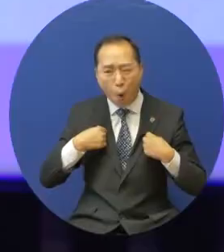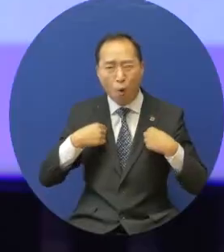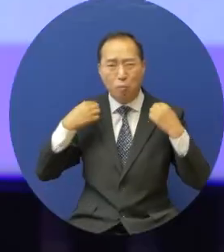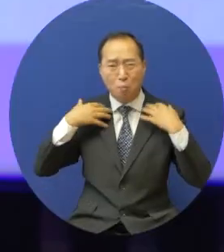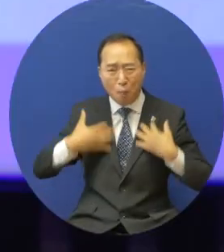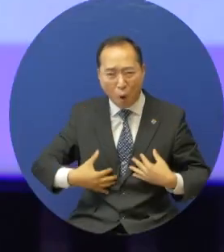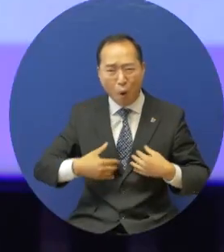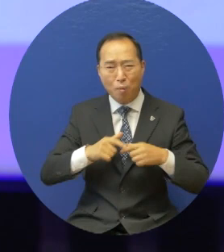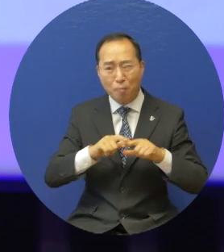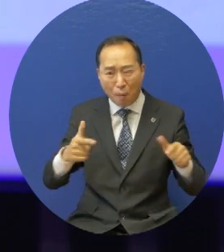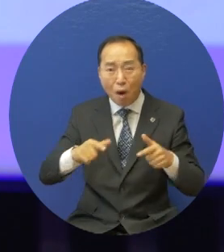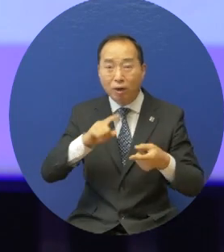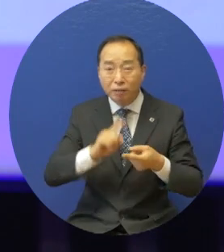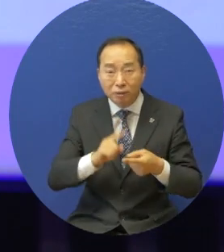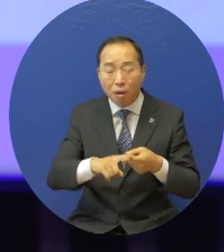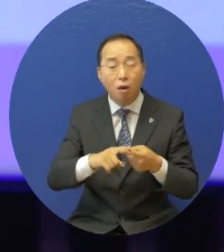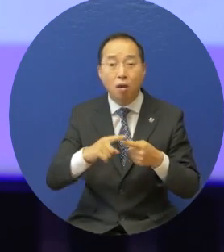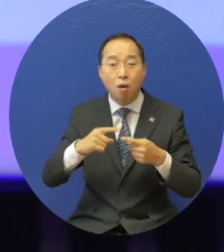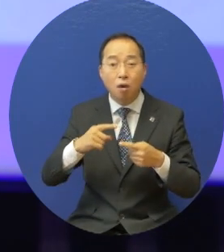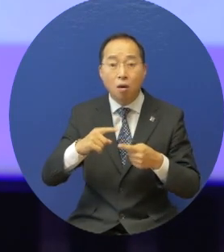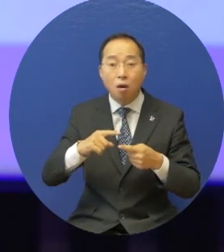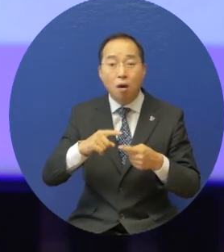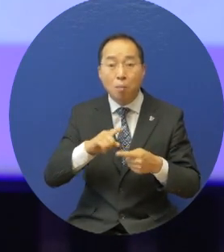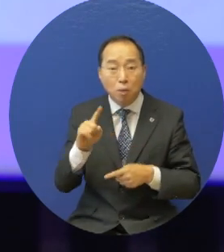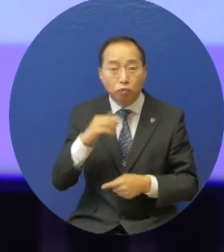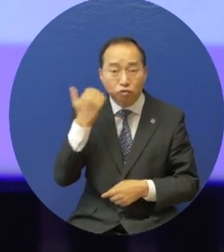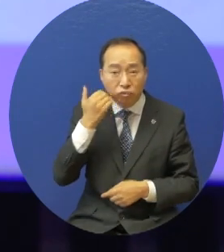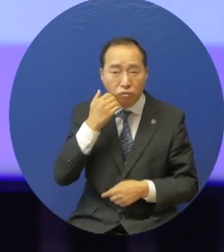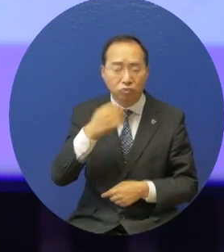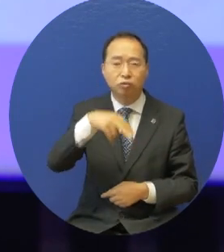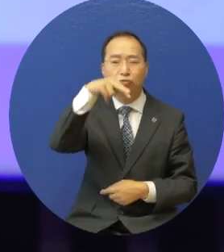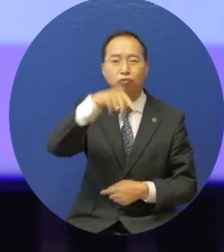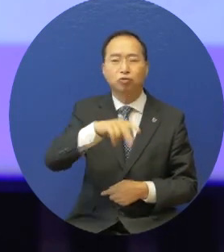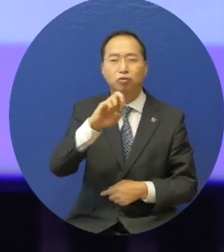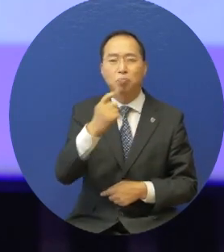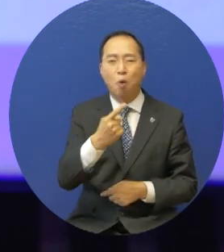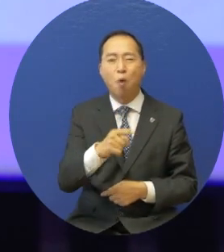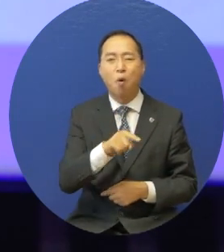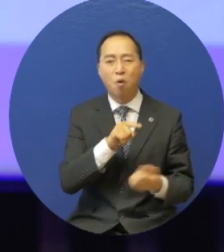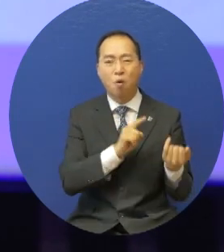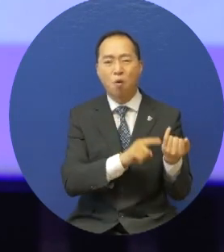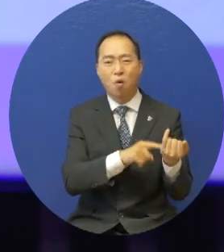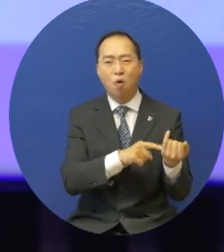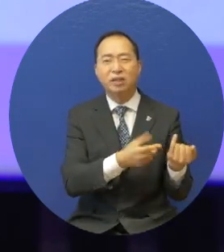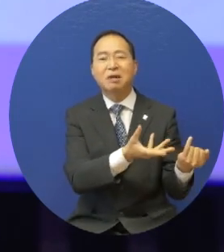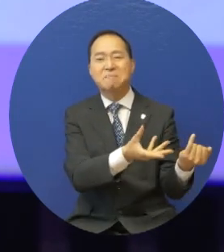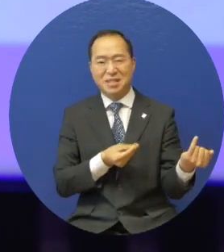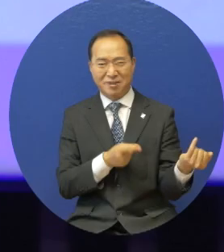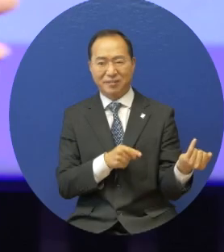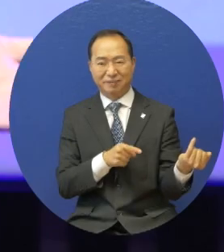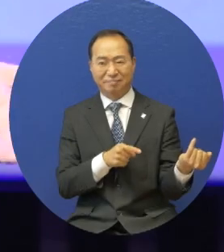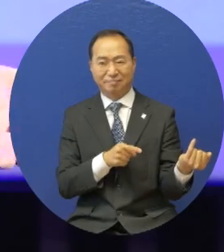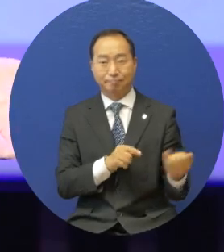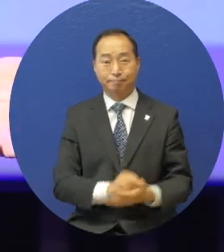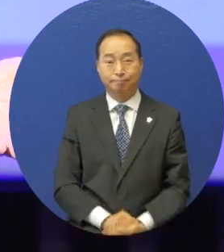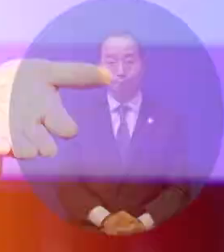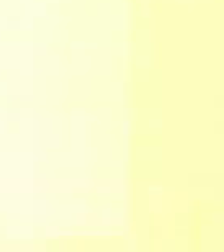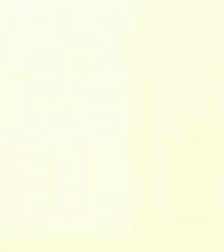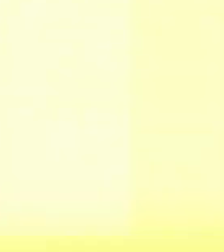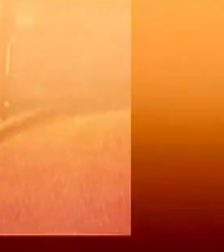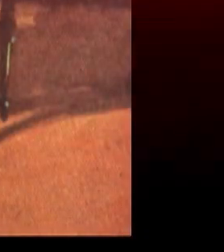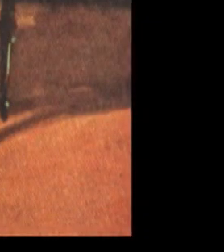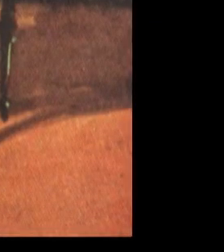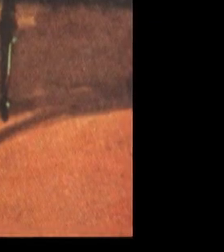이야기입니다. 그런데 그 사랑의 여성 주인공 역시 직업이 뭐였냐면 매분구였어요. 그러니까 화장을 파는 직업을